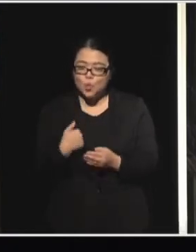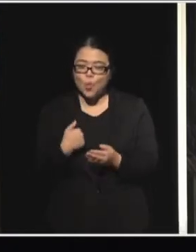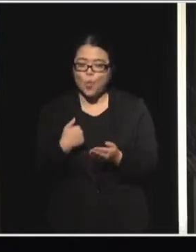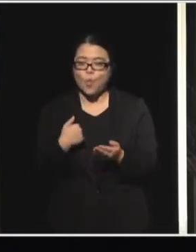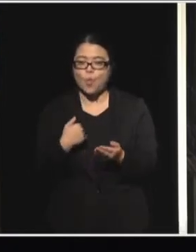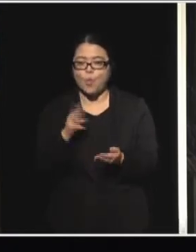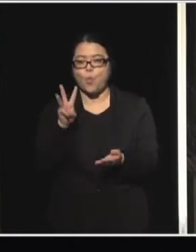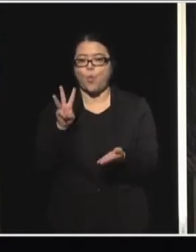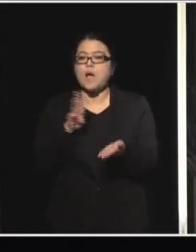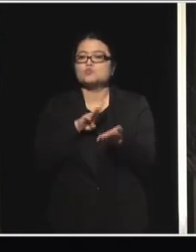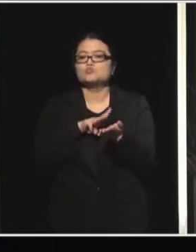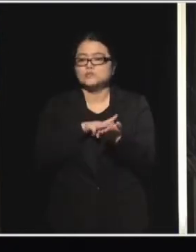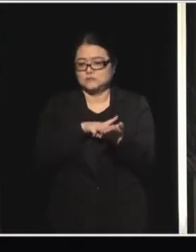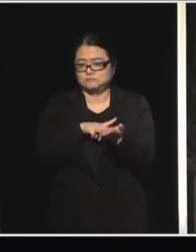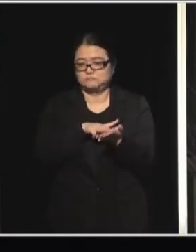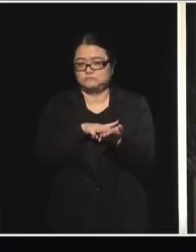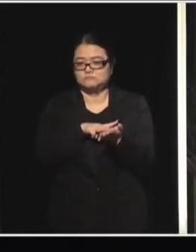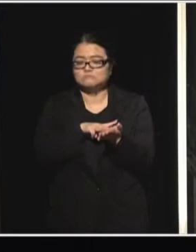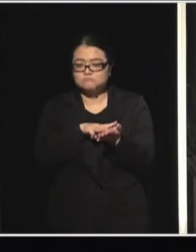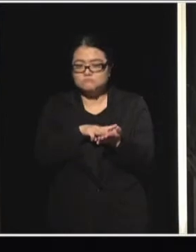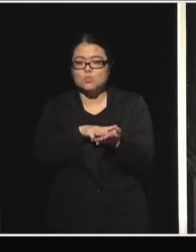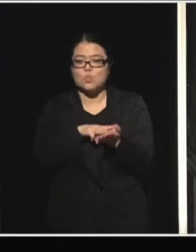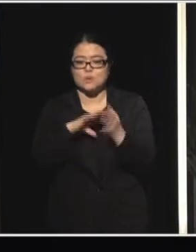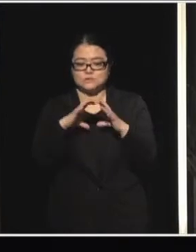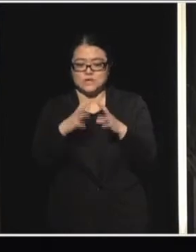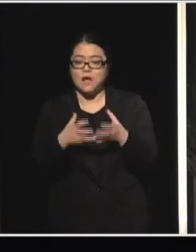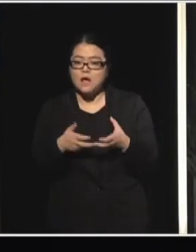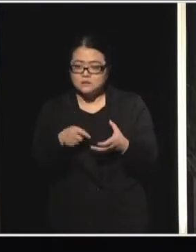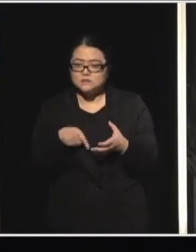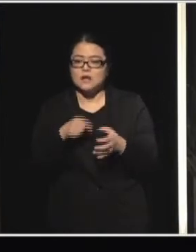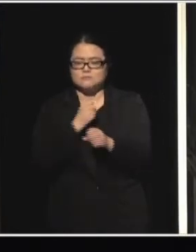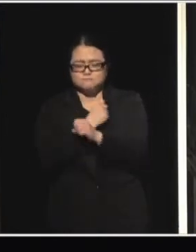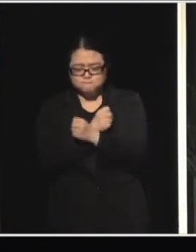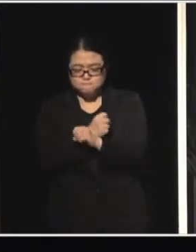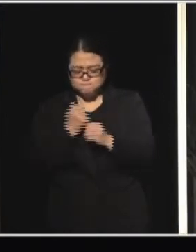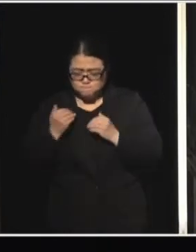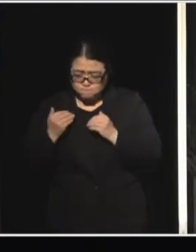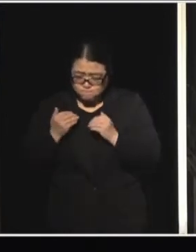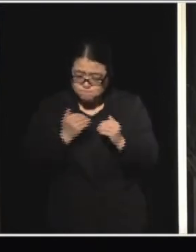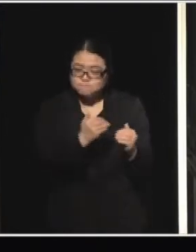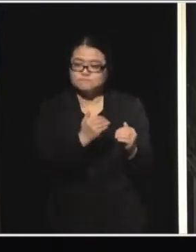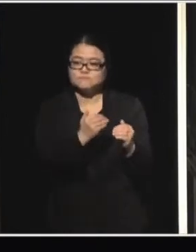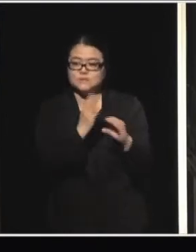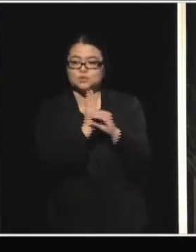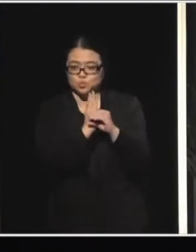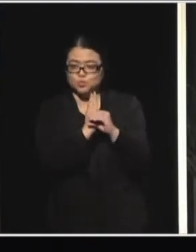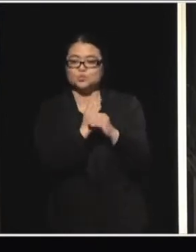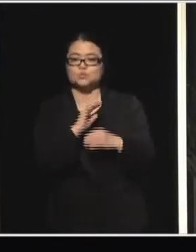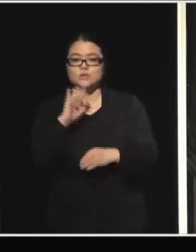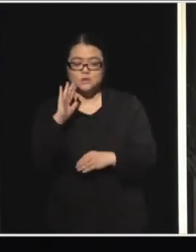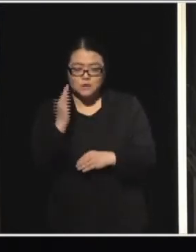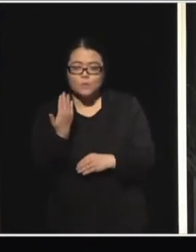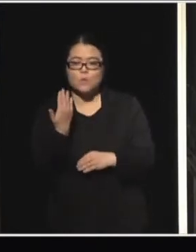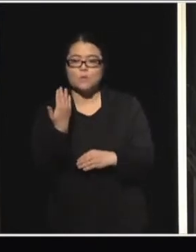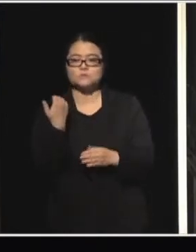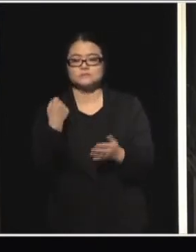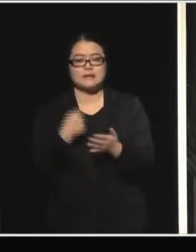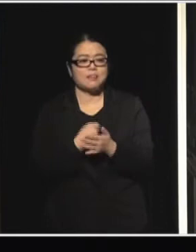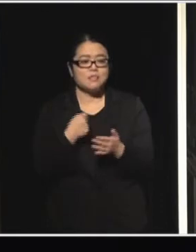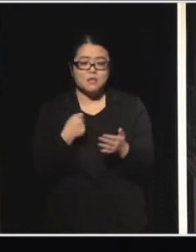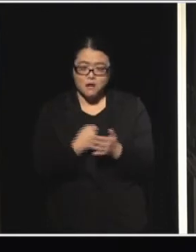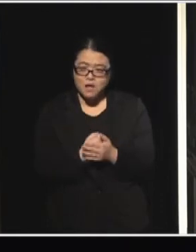急速な勢いで全世界的にですね研究が責められているわけなんですがまだ残念ながら